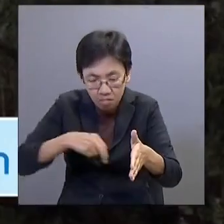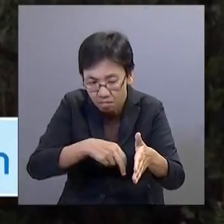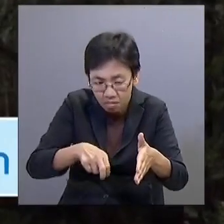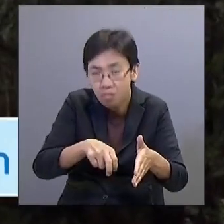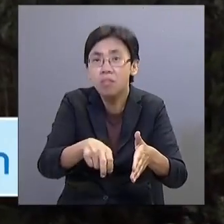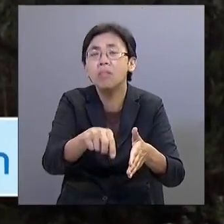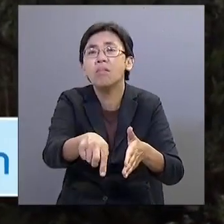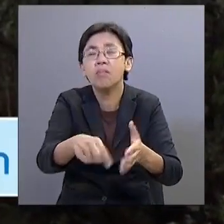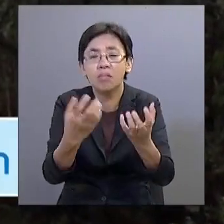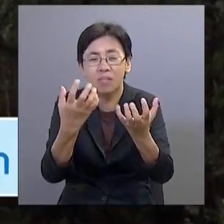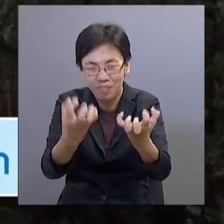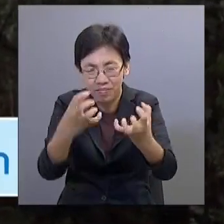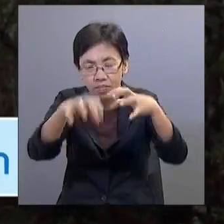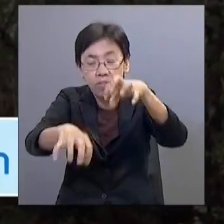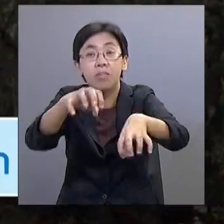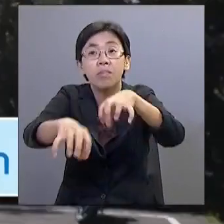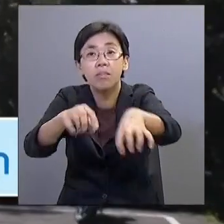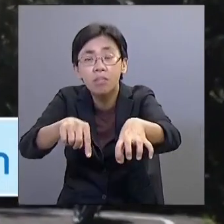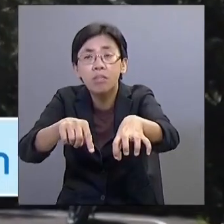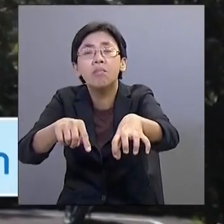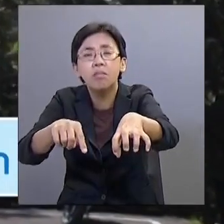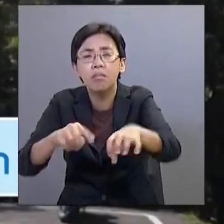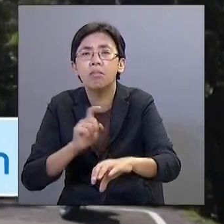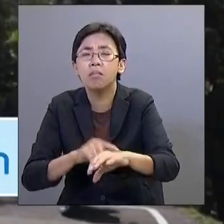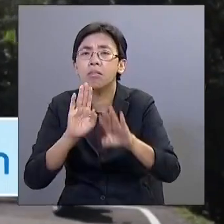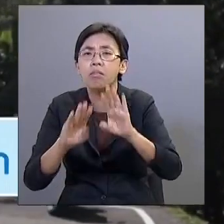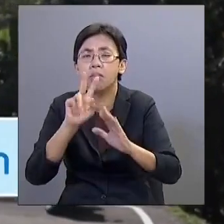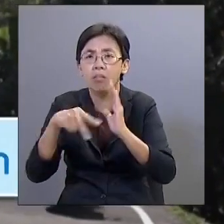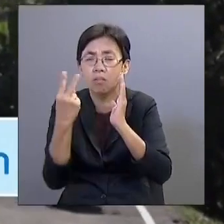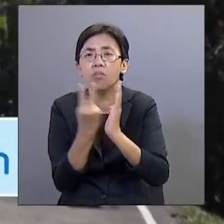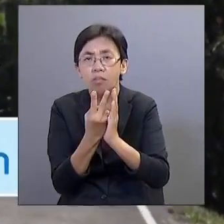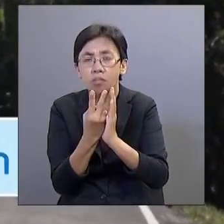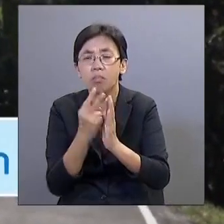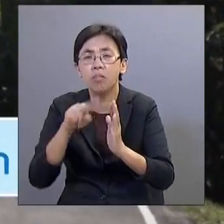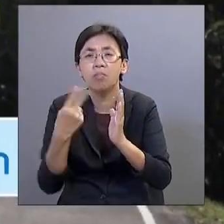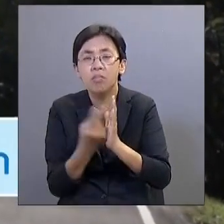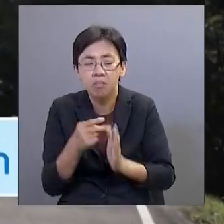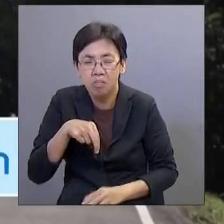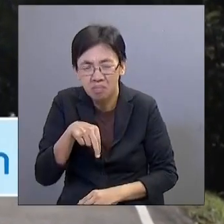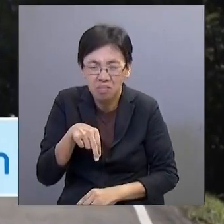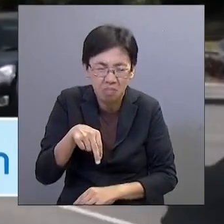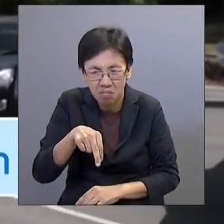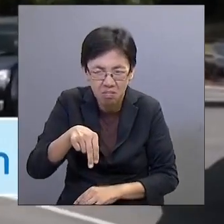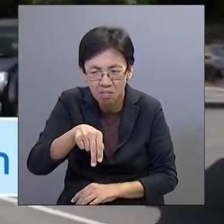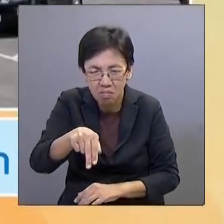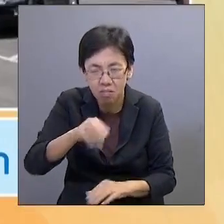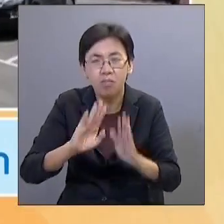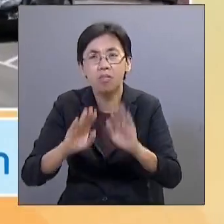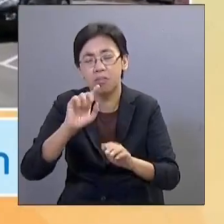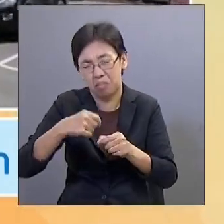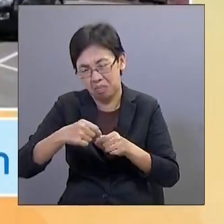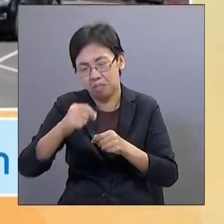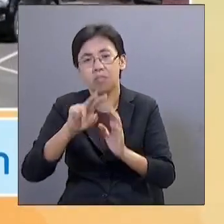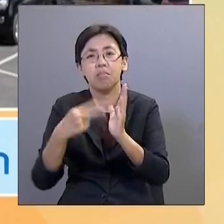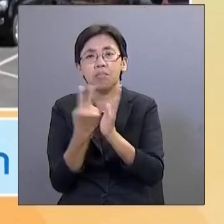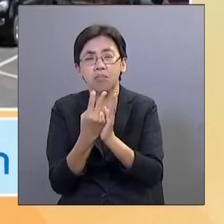านหินปุ่มผาชูธงเนี่ยก็คือจะต้องใช้เวลาราวๆประมาณ2ชั่วโมงในการเดินเท้าเข้าไป ถือว่าเป็น